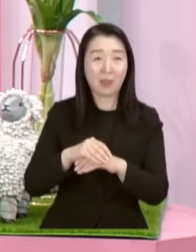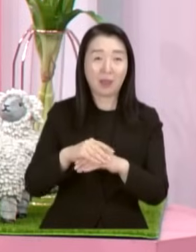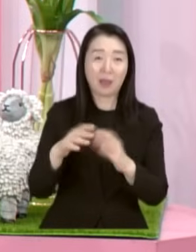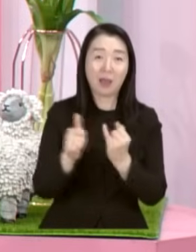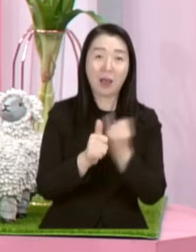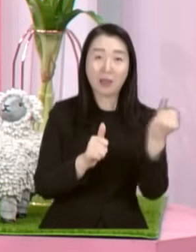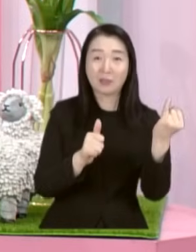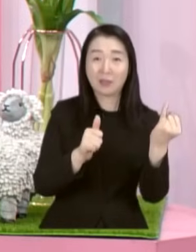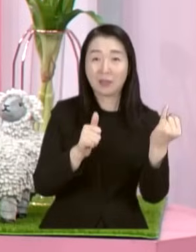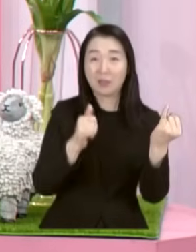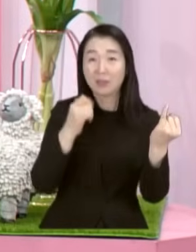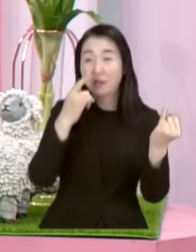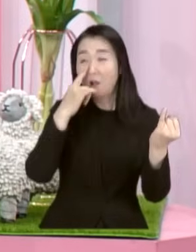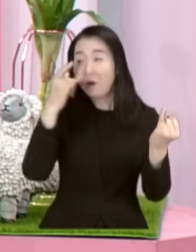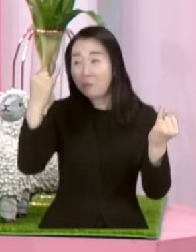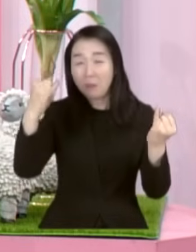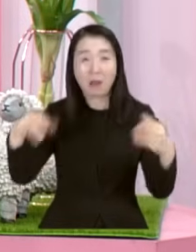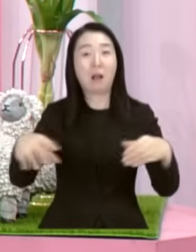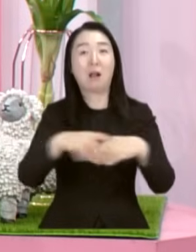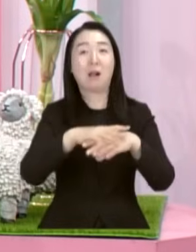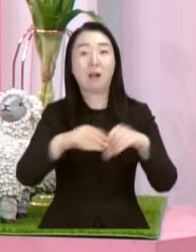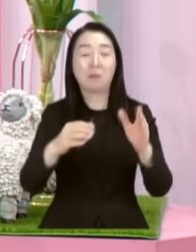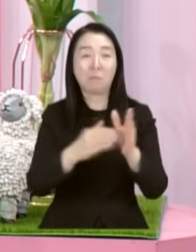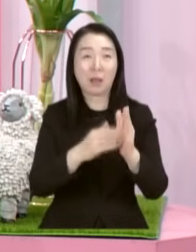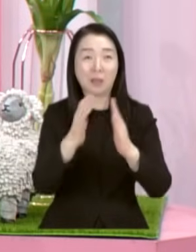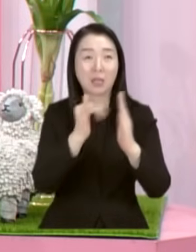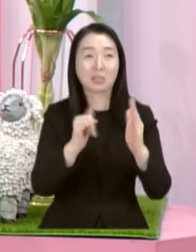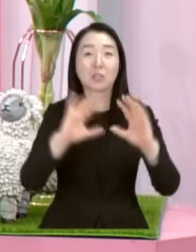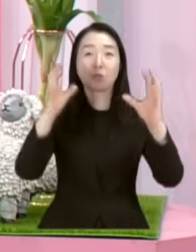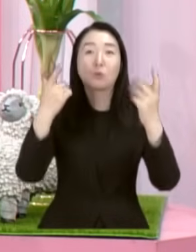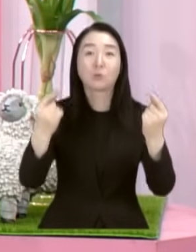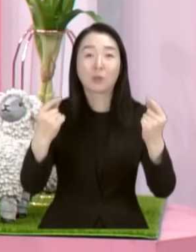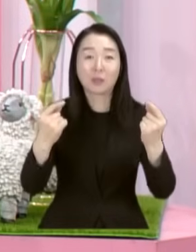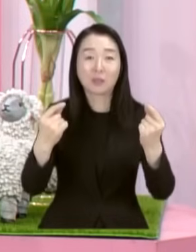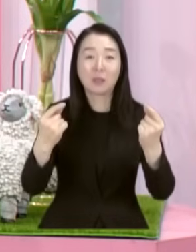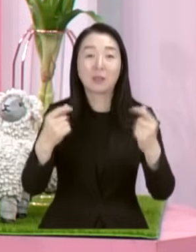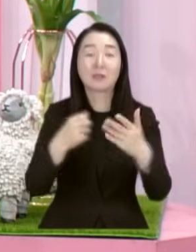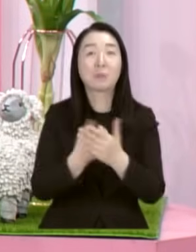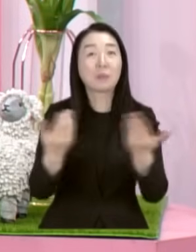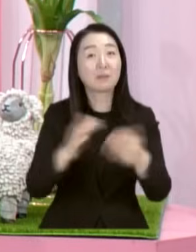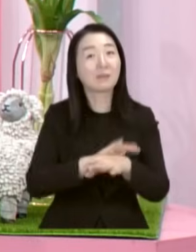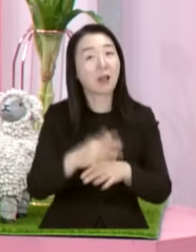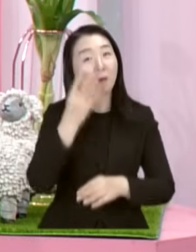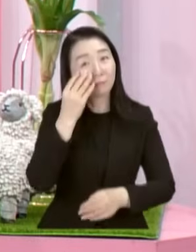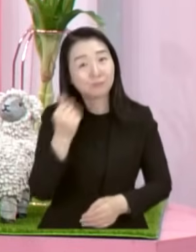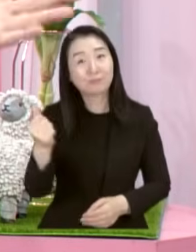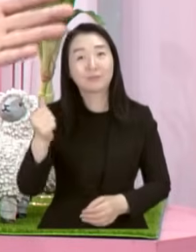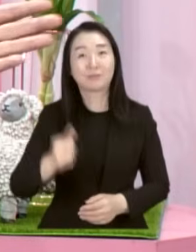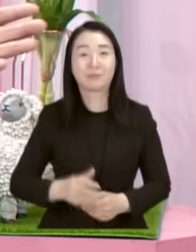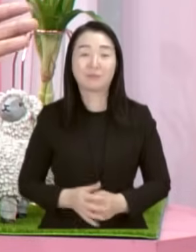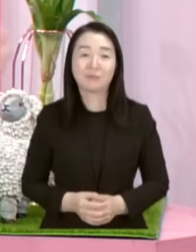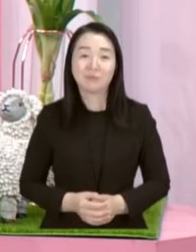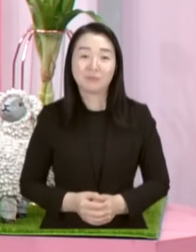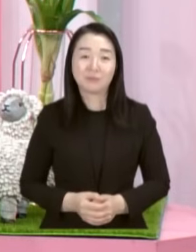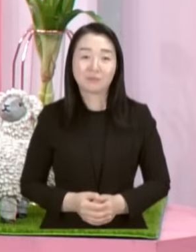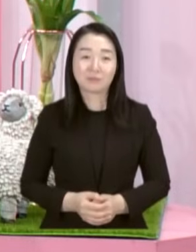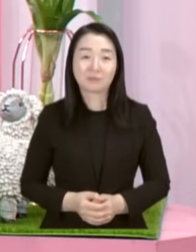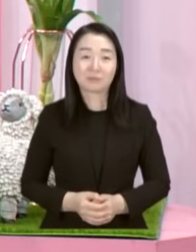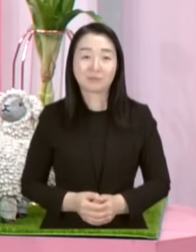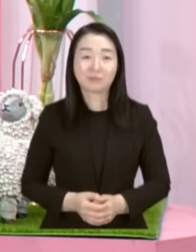간의 갈등이 풀어지고 가정이 천국이 되니까 야. 하는 일마다 됩니다. 예. 하는 아유. 일마다.